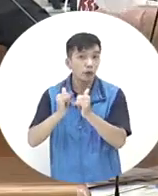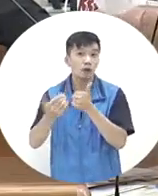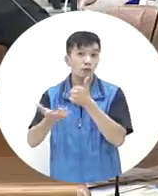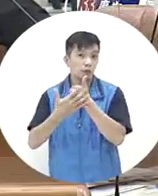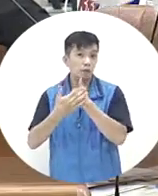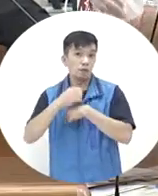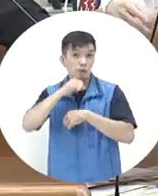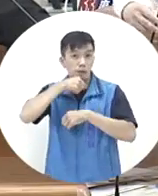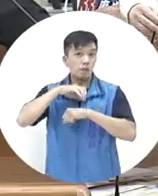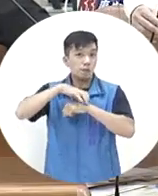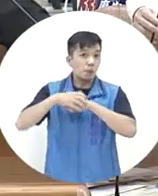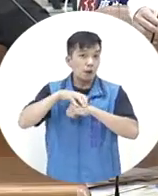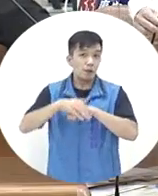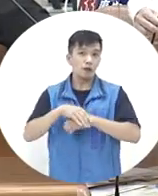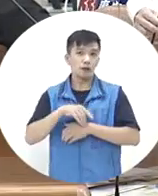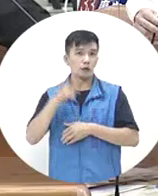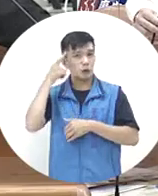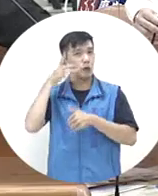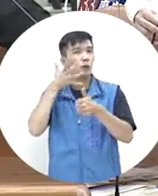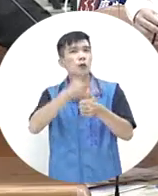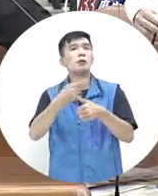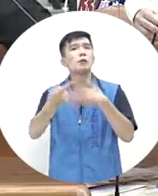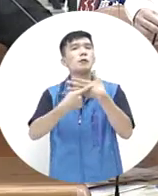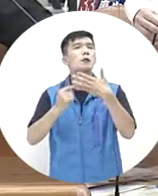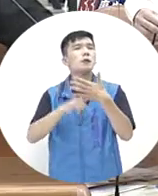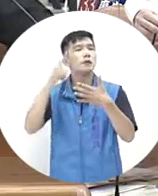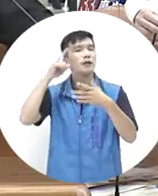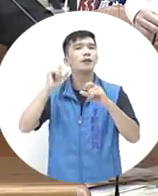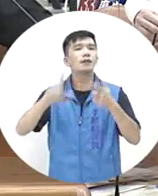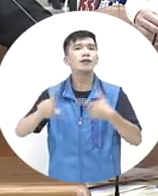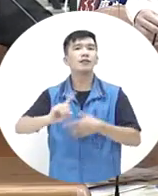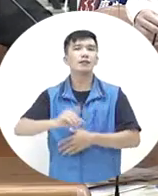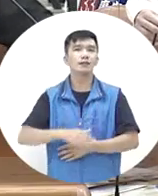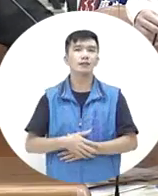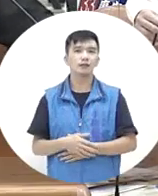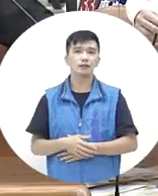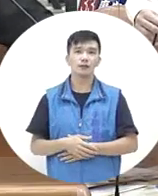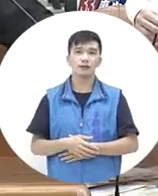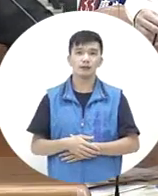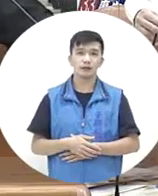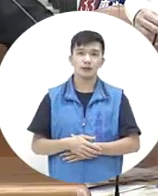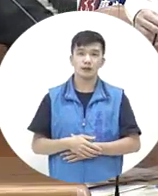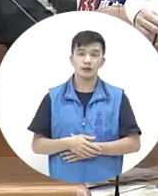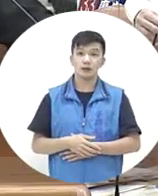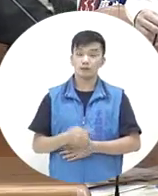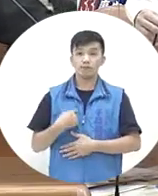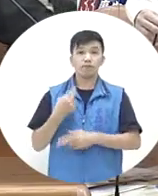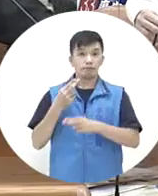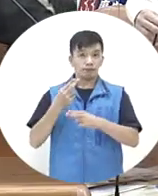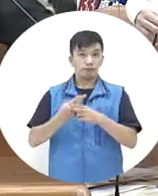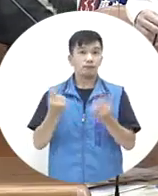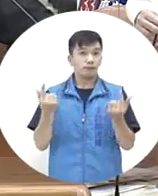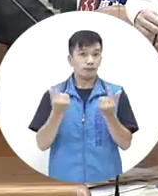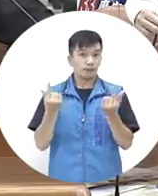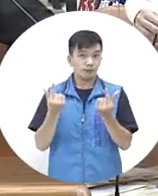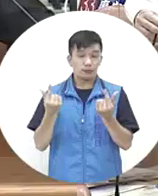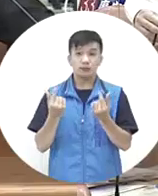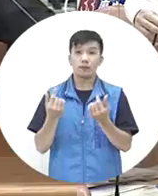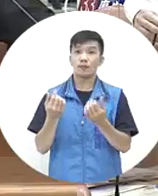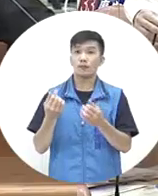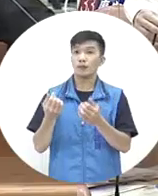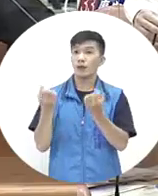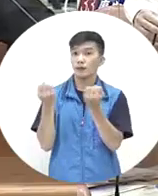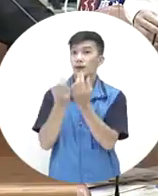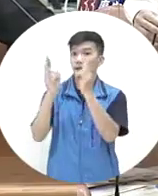相信到底是哪一个侯友宜啊？ 我相信很多的权责的划分仍然是中央的政